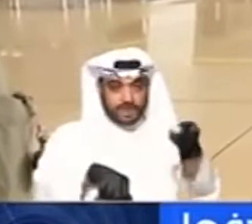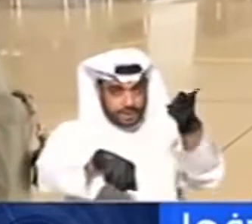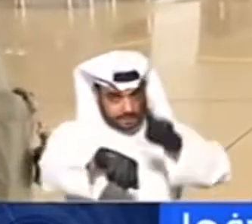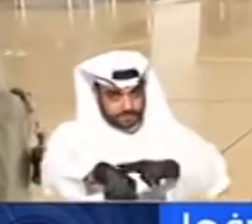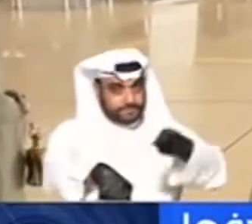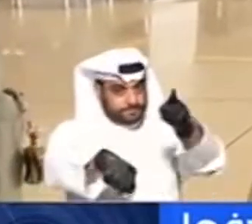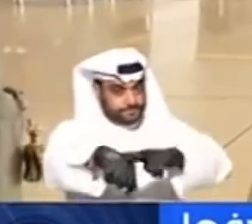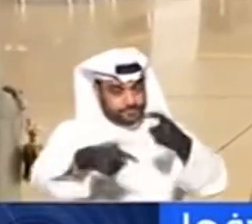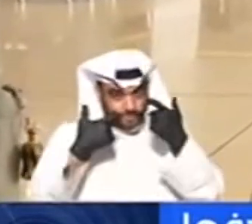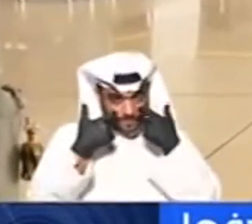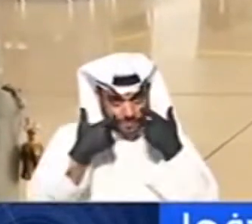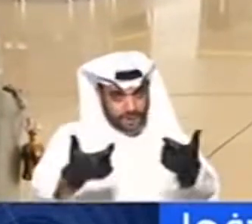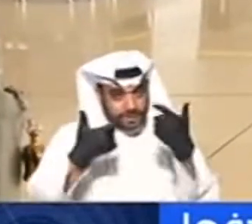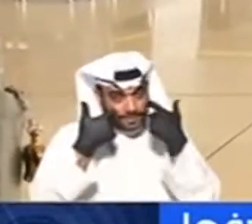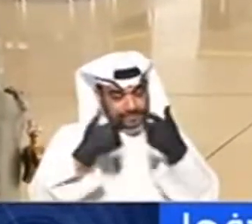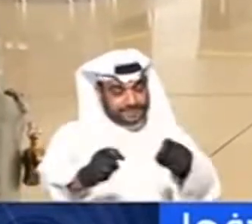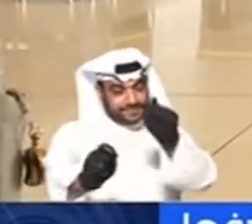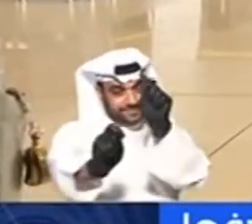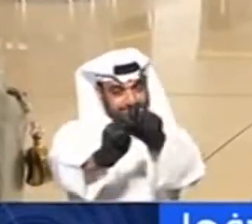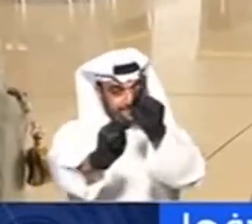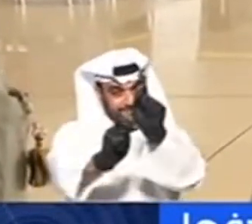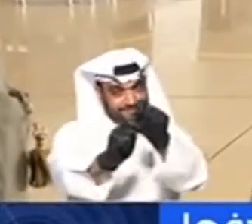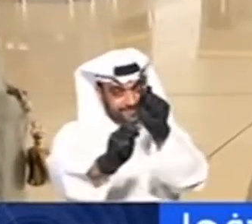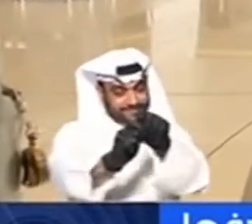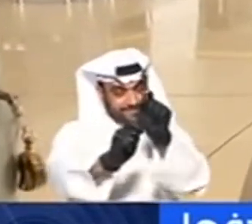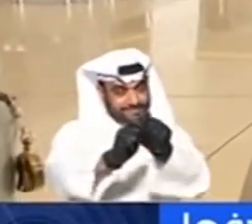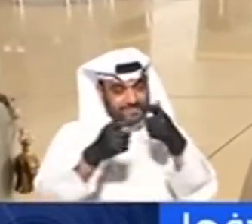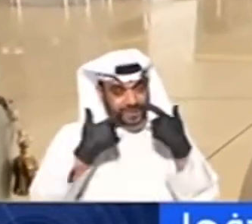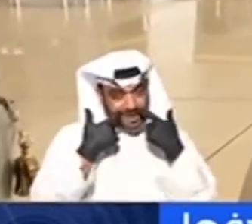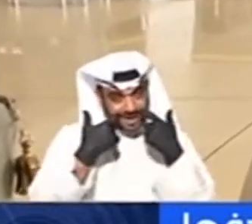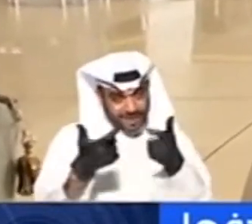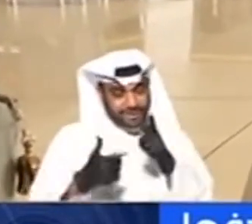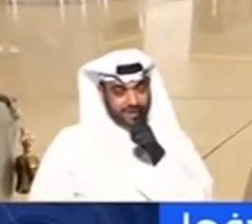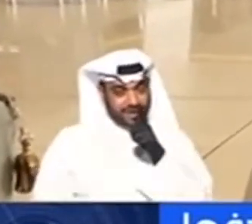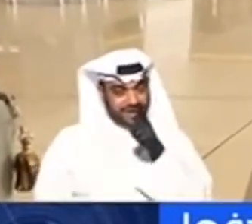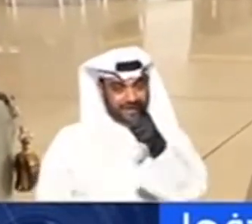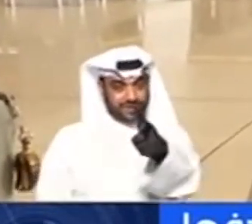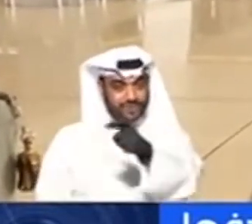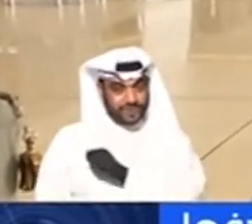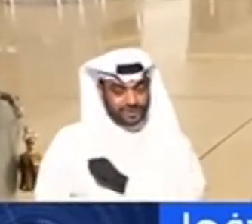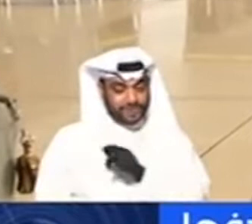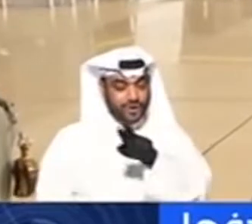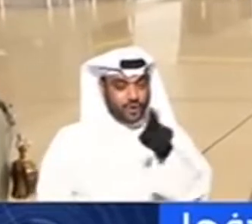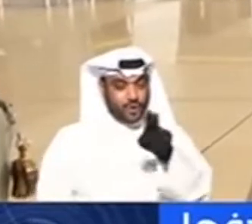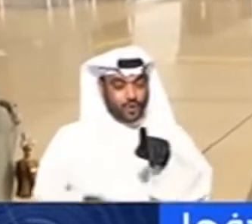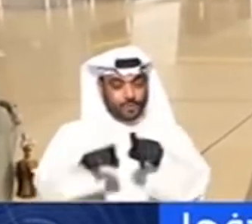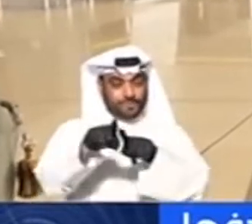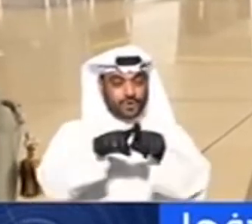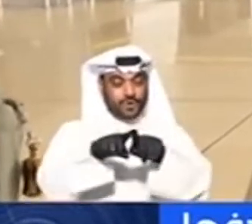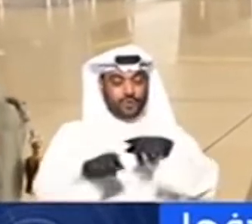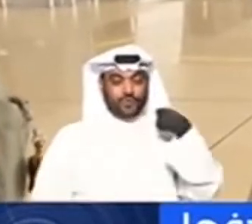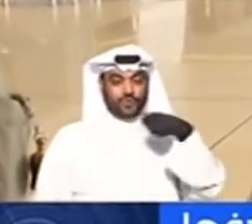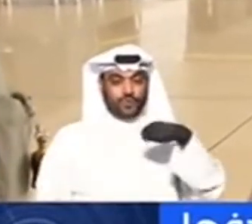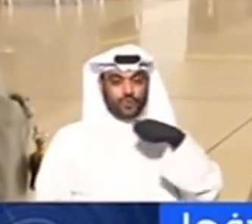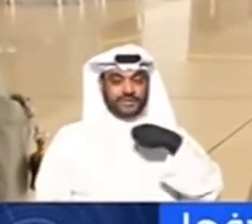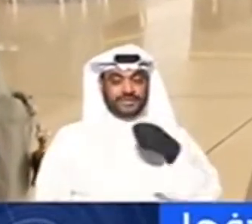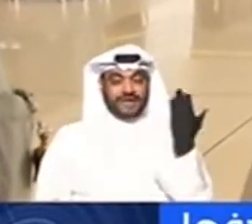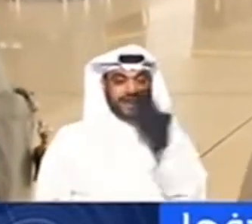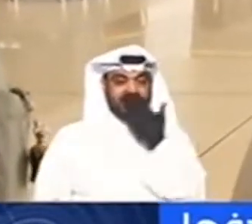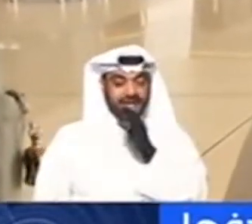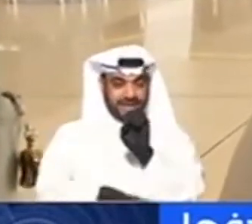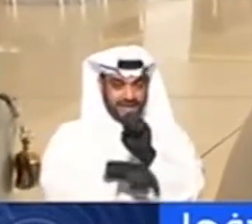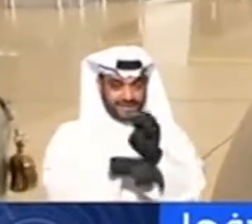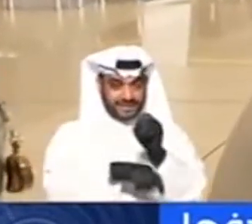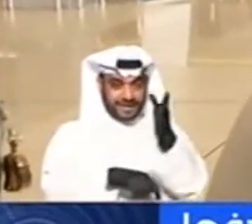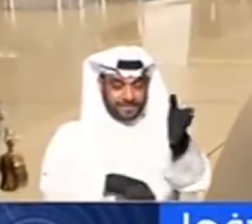وأكرر وأذكر بما ذكره معالي أخي وزميلي وزير التربية والتعليم